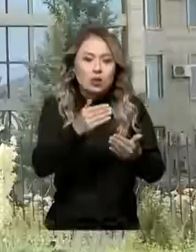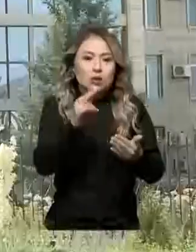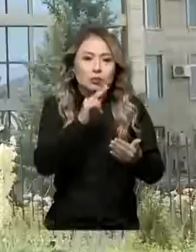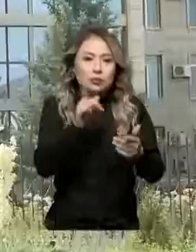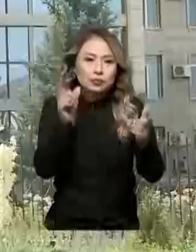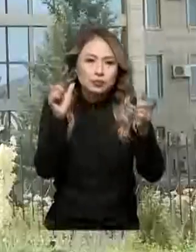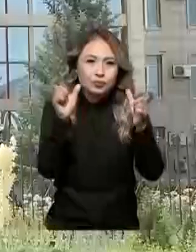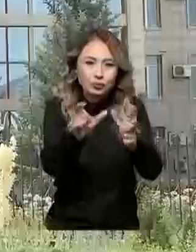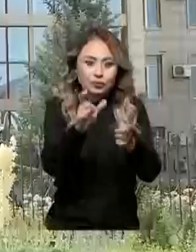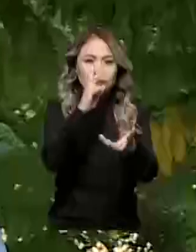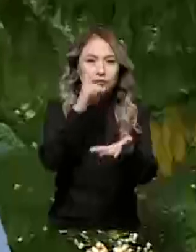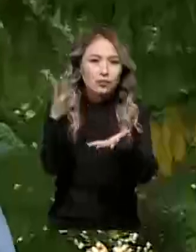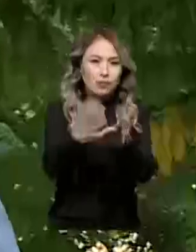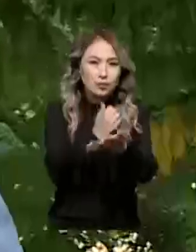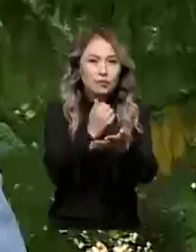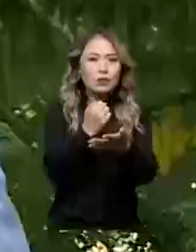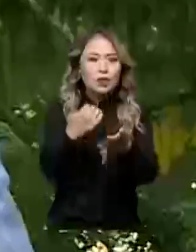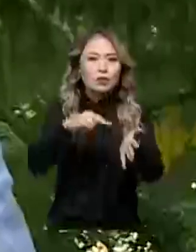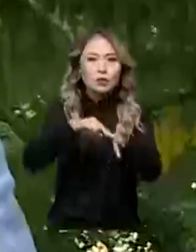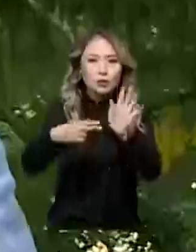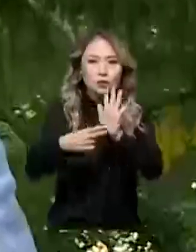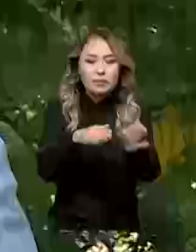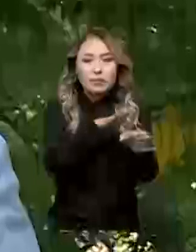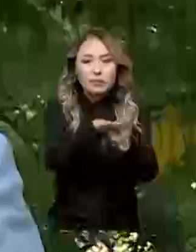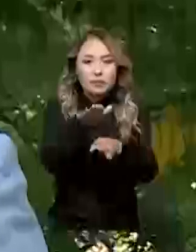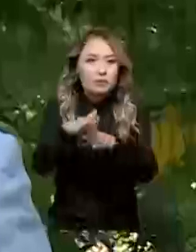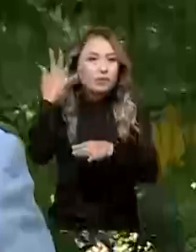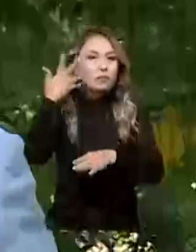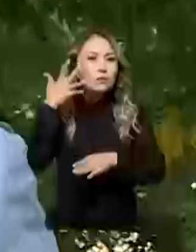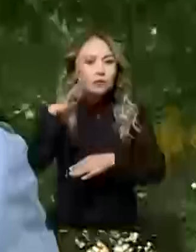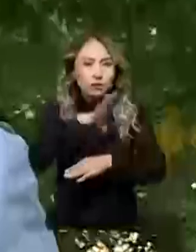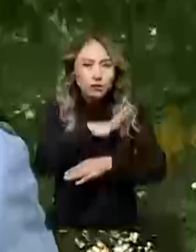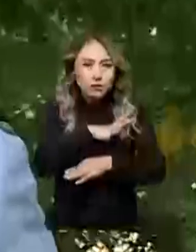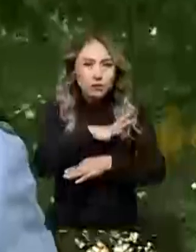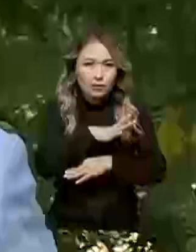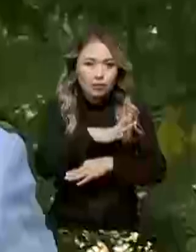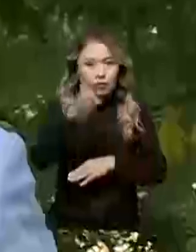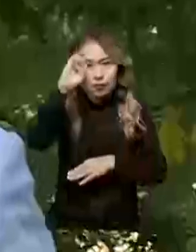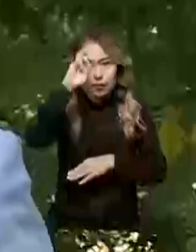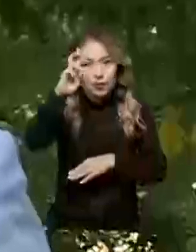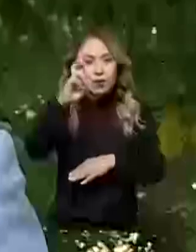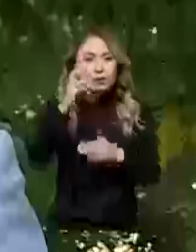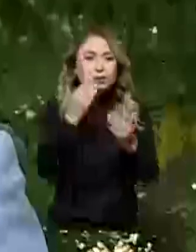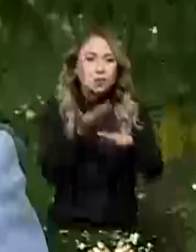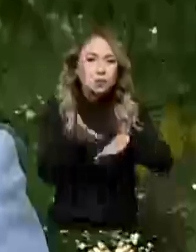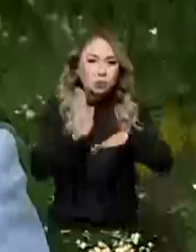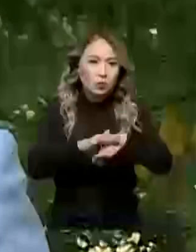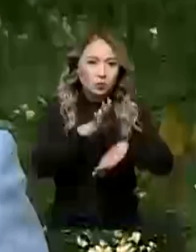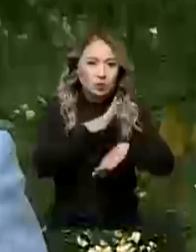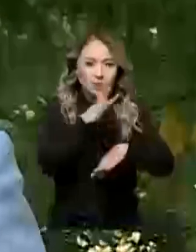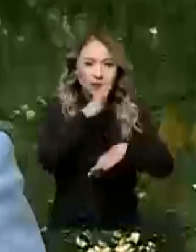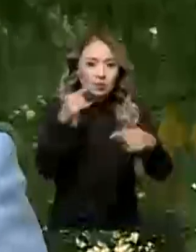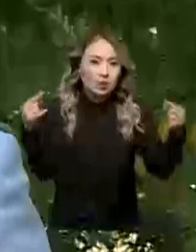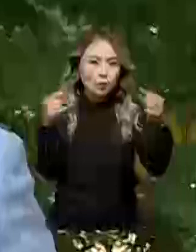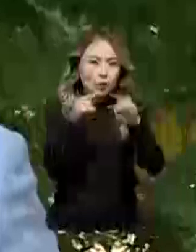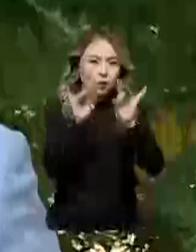шектелгендігі анықталған. Осы жобаның іске асу барысында бізге мемлекеттік органдар тарапынан қиындықтар туындап, атап